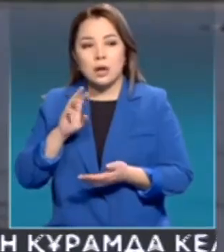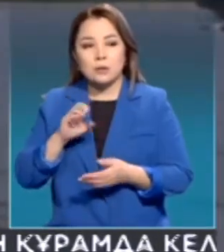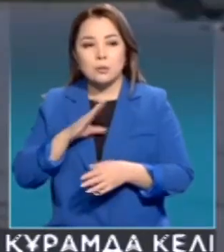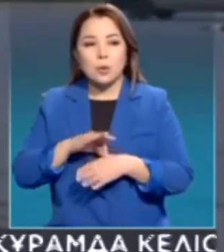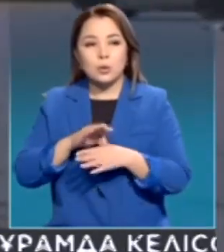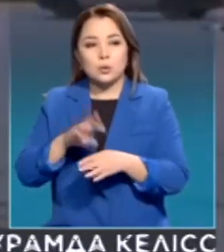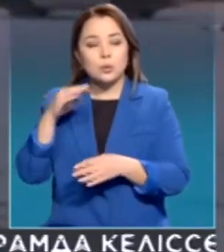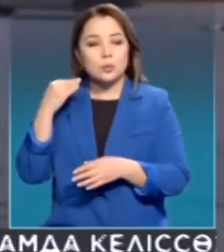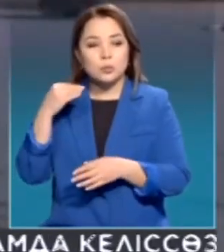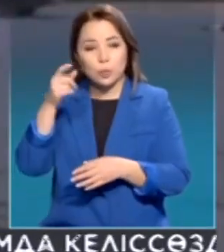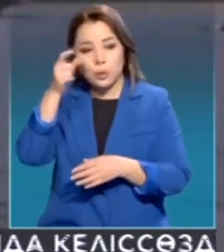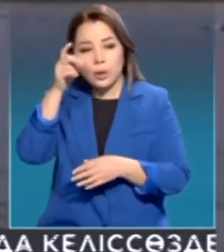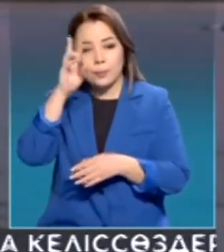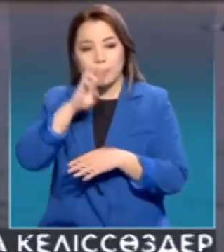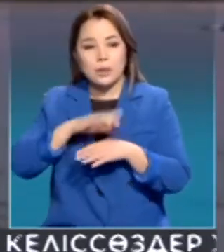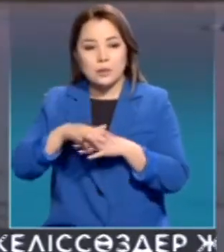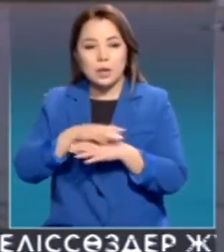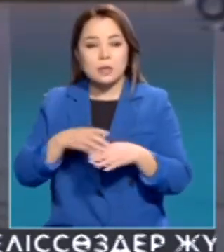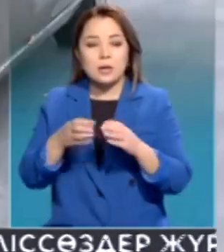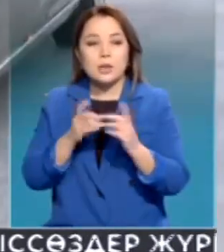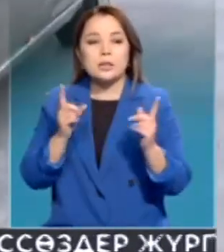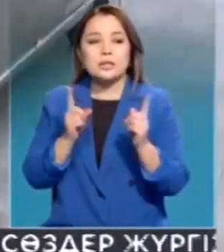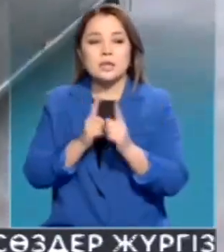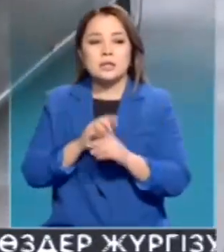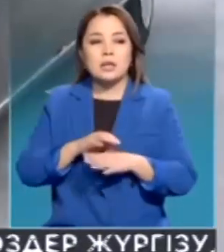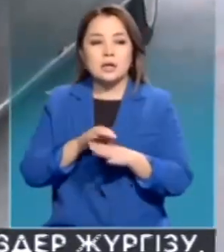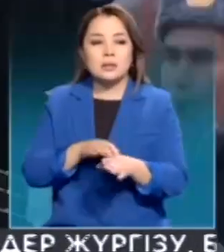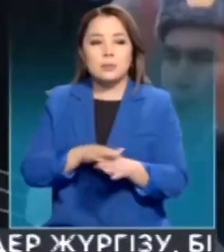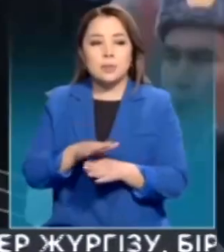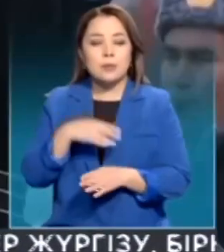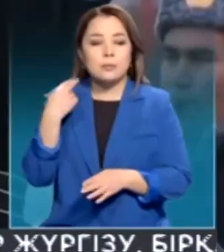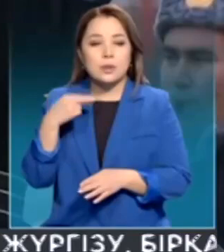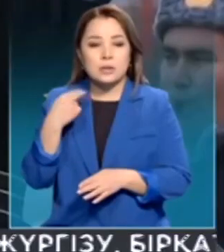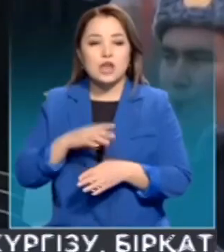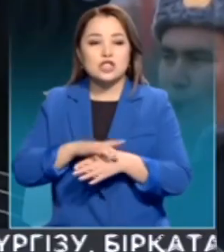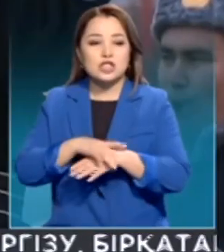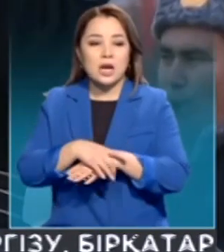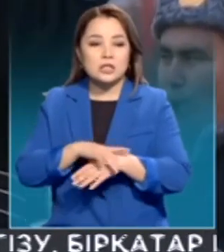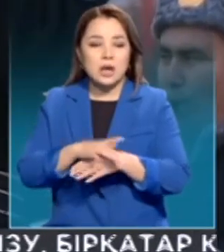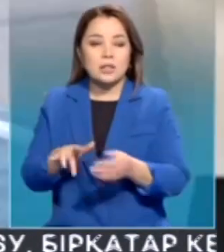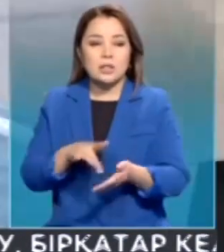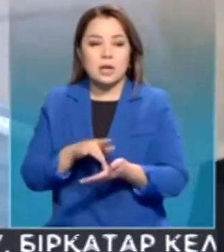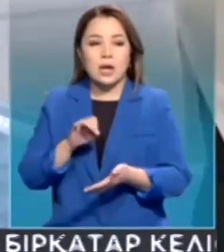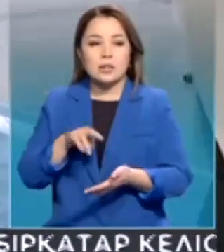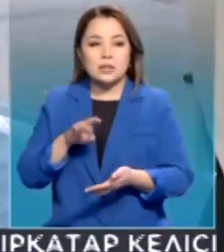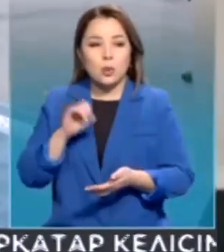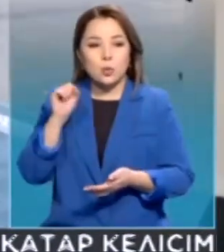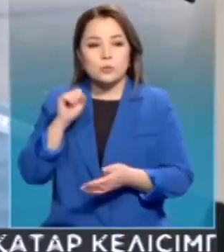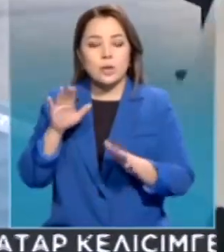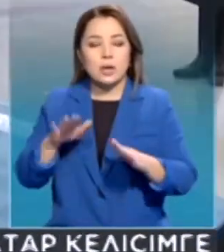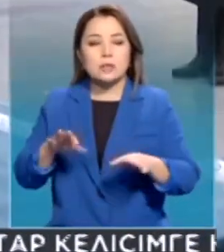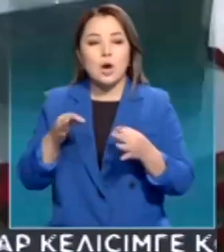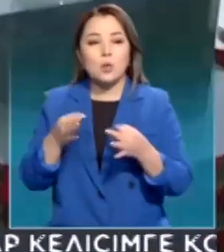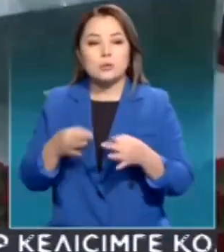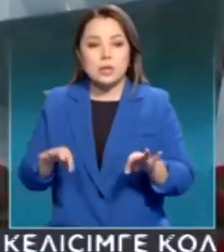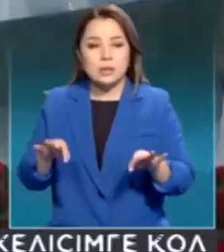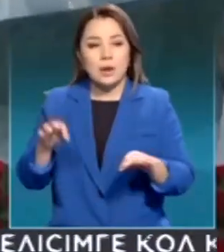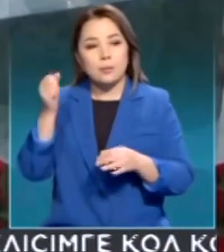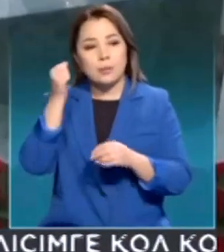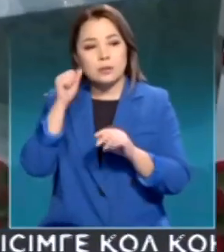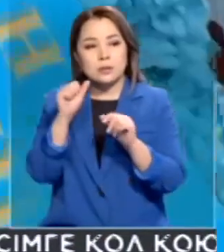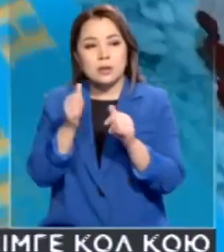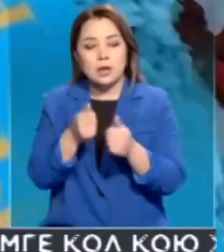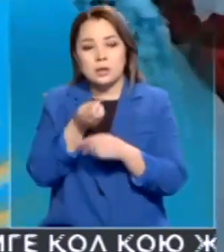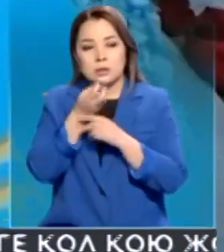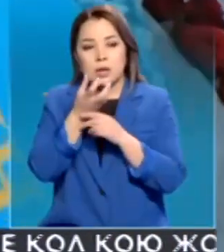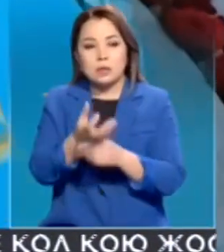түркі мемлекеттері ұйымының саммитінде жүздескен еді. Бүгін президент Ташкент қаласының Янги Өзбекстан саябағындағы тәуелсіздік монументіне гүл